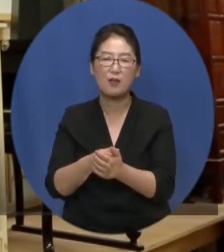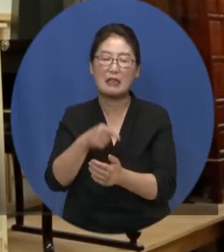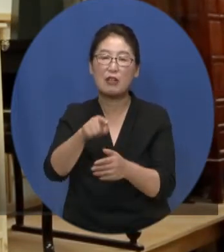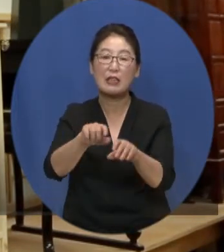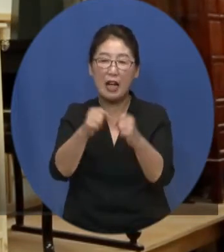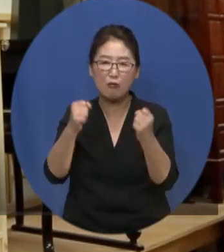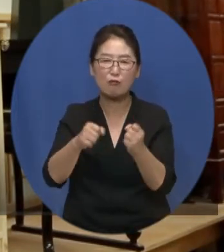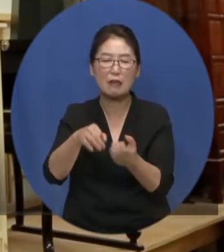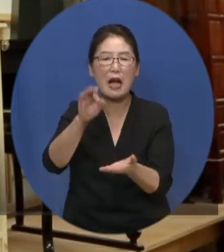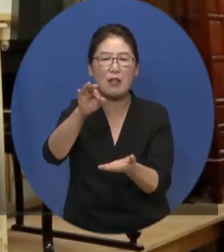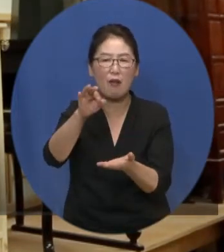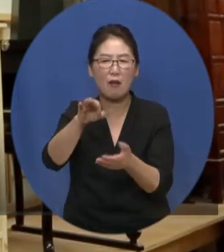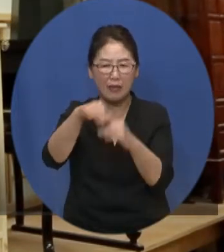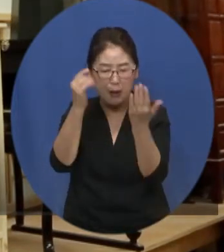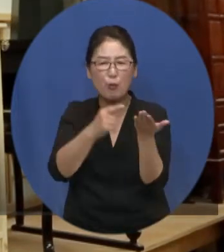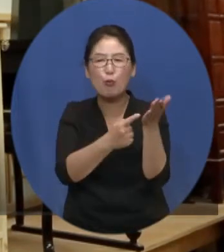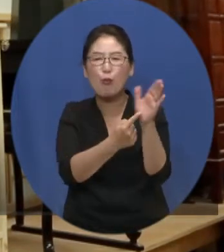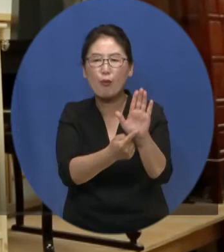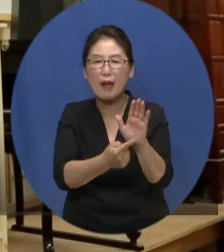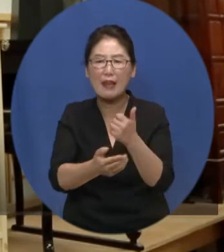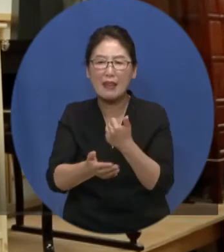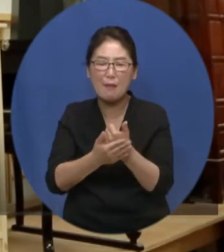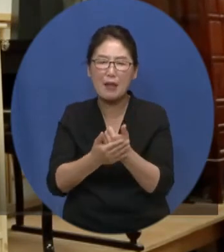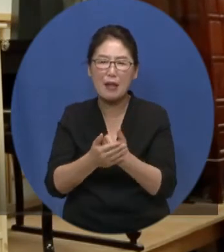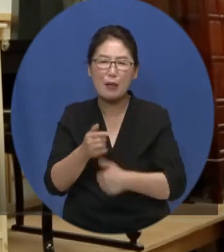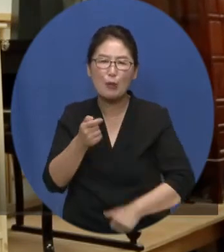안좋은 거죠 그는